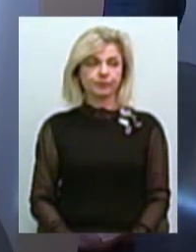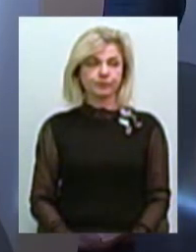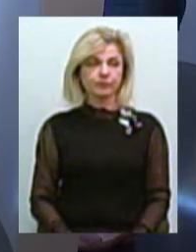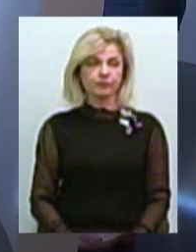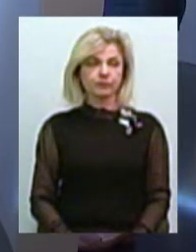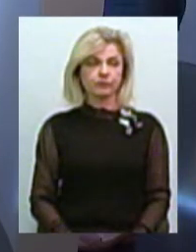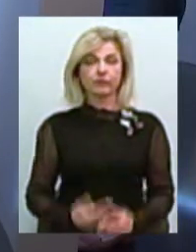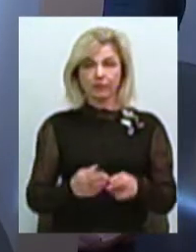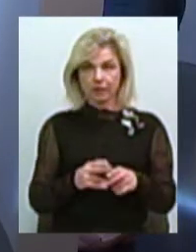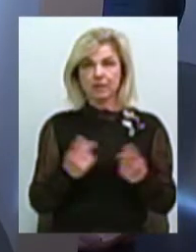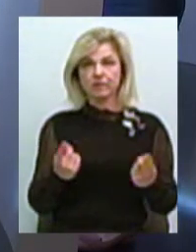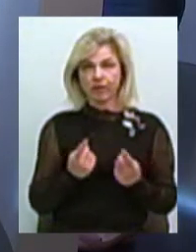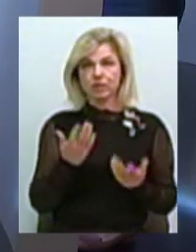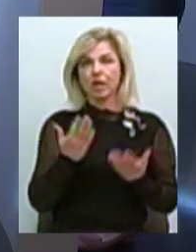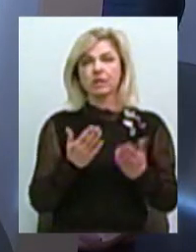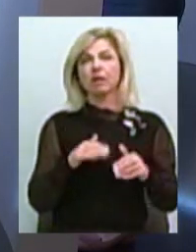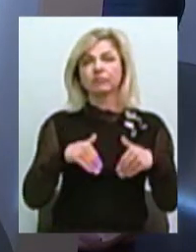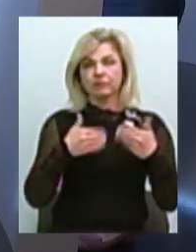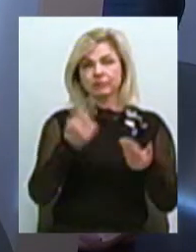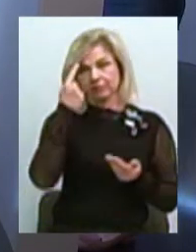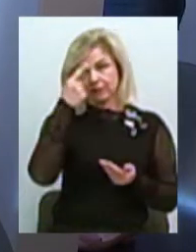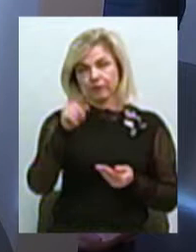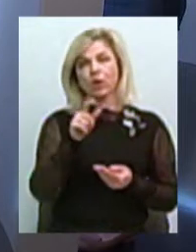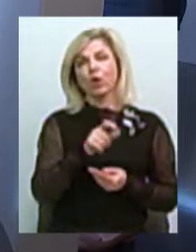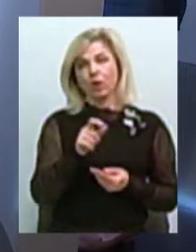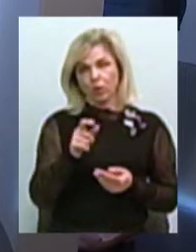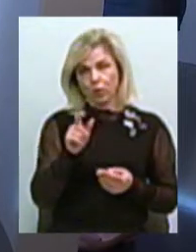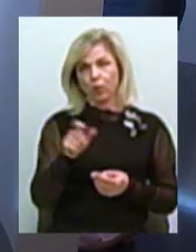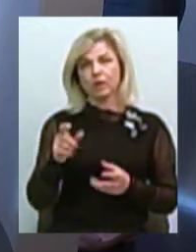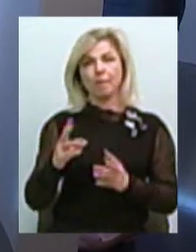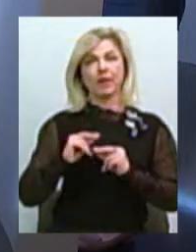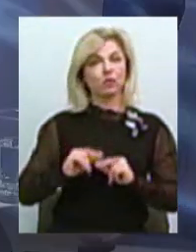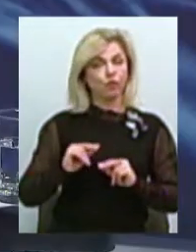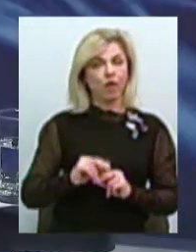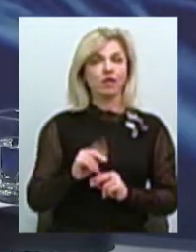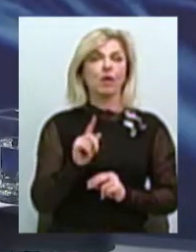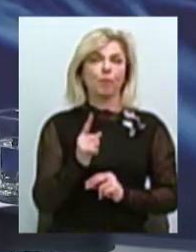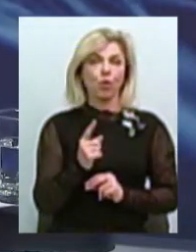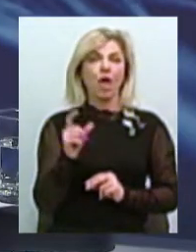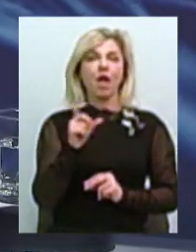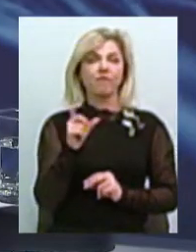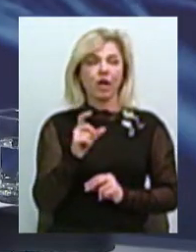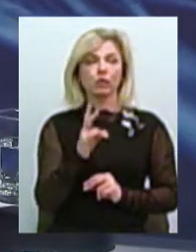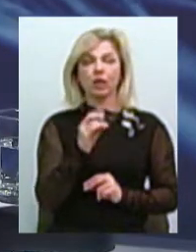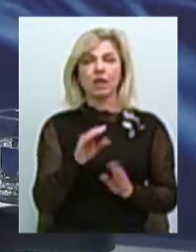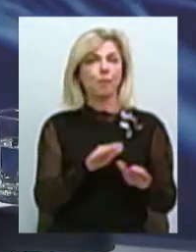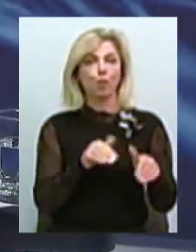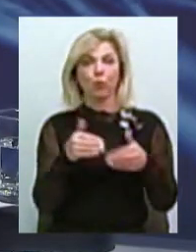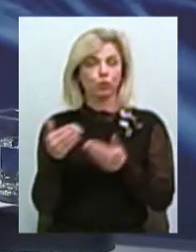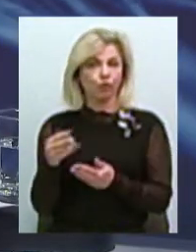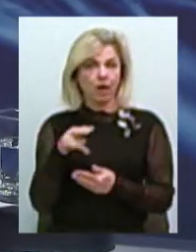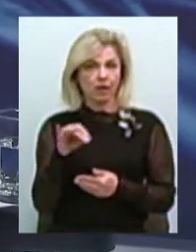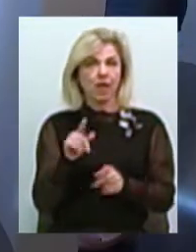Звичайно, але якщо проявити ініціативу, то я думаю, що люди б співпрацювали, тому що, наскільки я знаю, Євгену не пропонували в